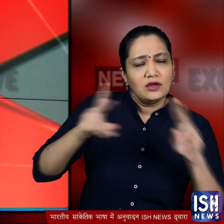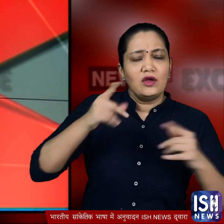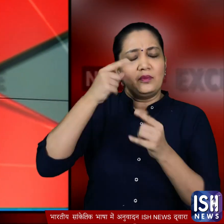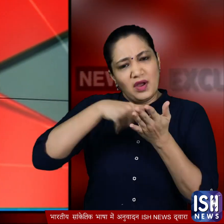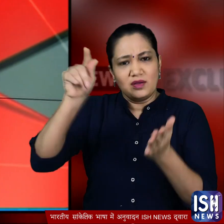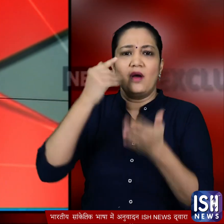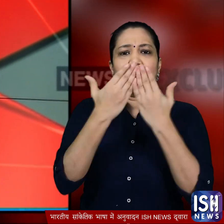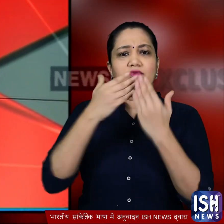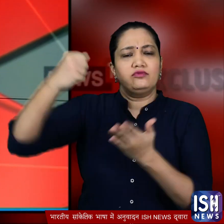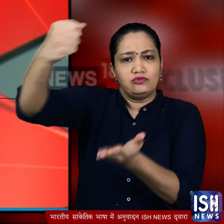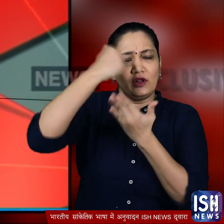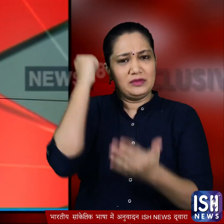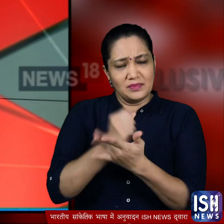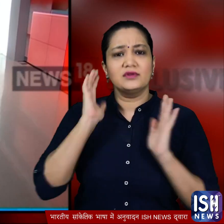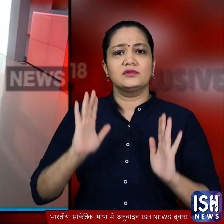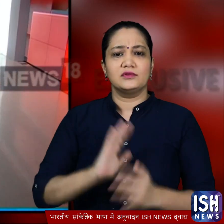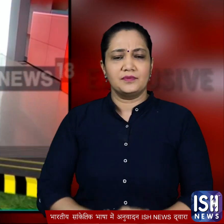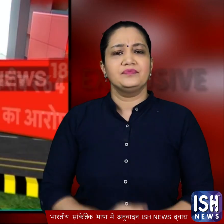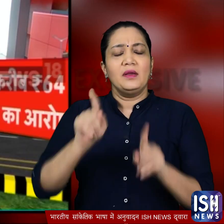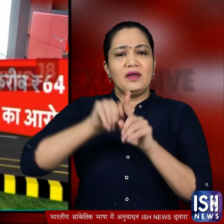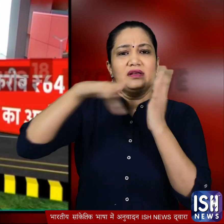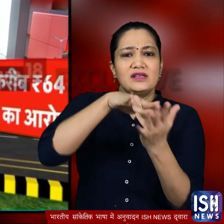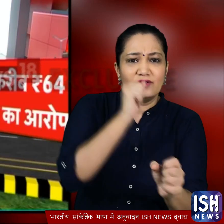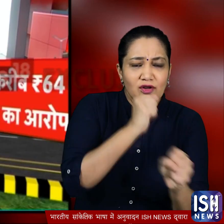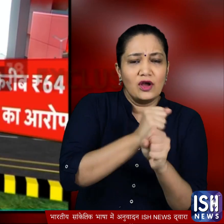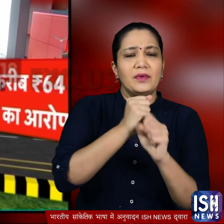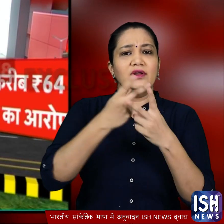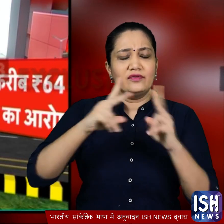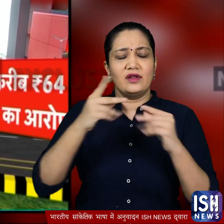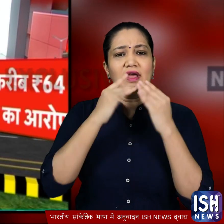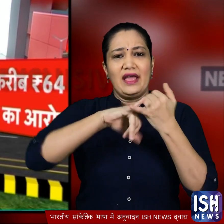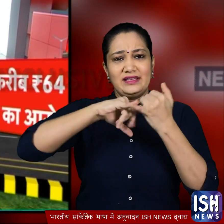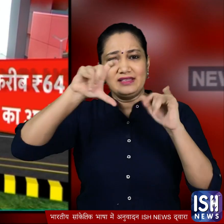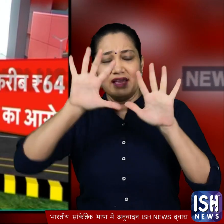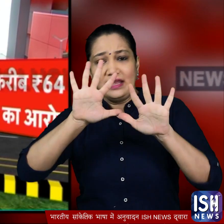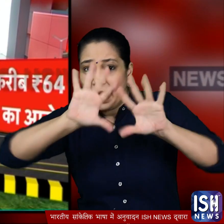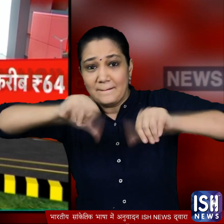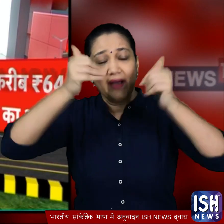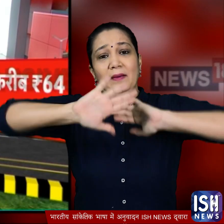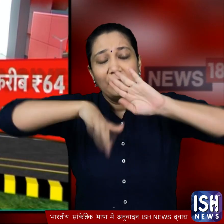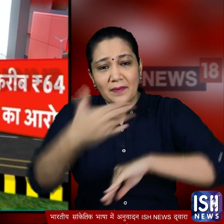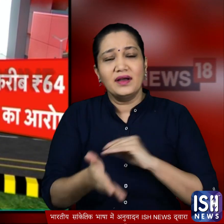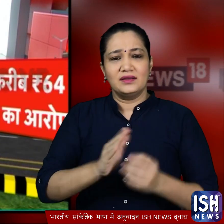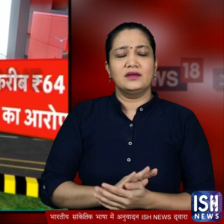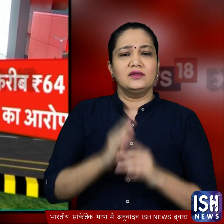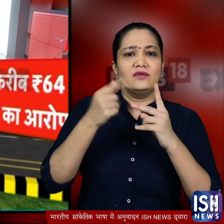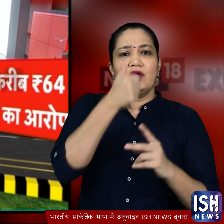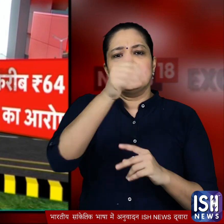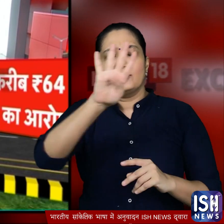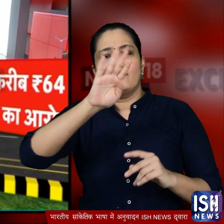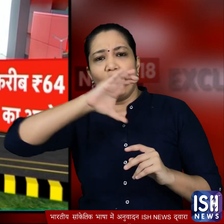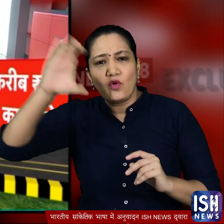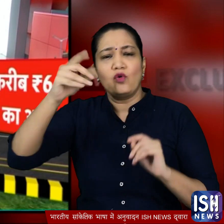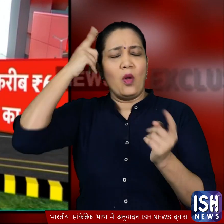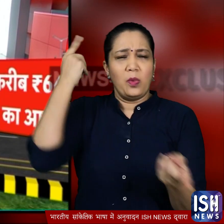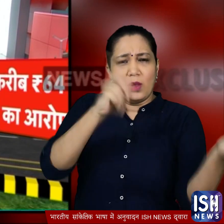की मांग की। इसके साथ ही आरोप लगाए गए कि केंद्र सरकार से मिलने वाली पोस्ट मैट्रिक स्कॉलरशिप में करीब 64 करोड़ रुपयों का घोटाला